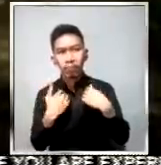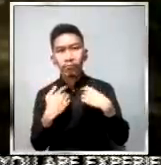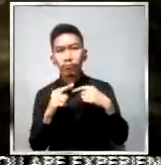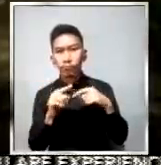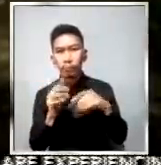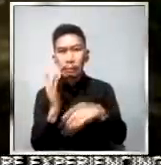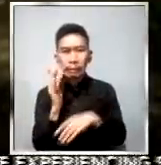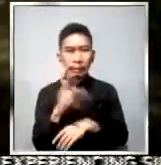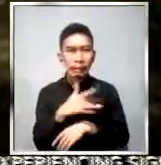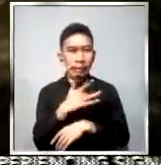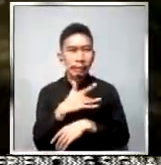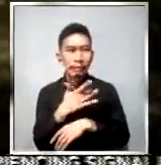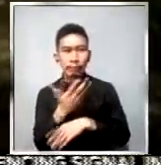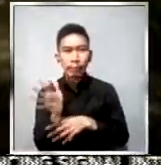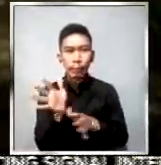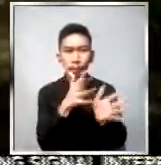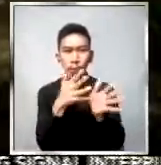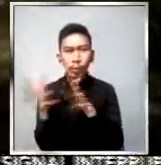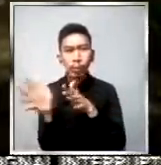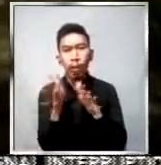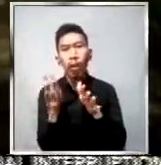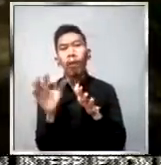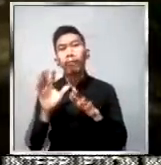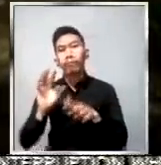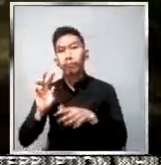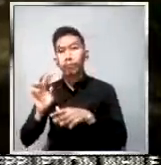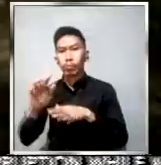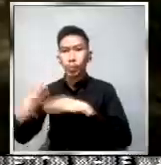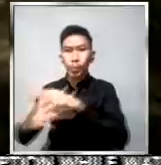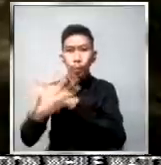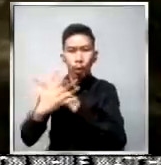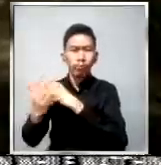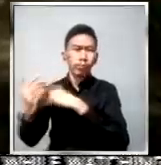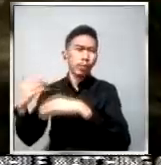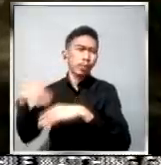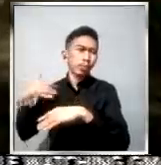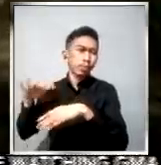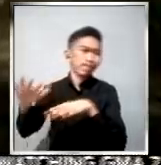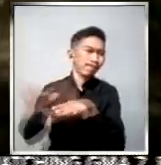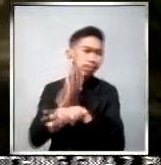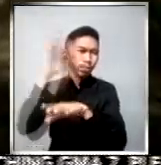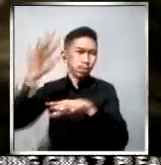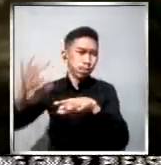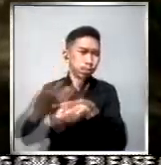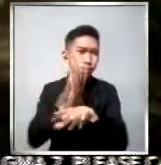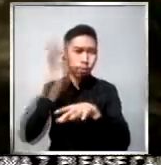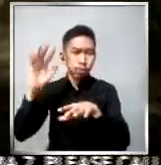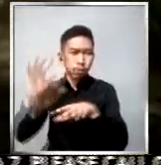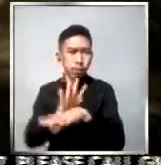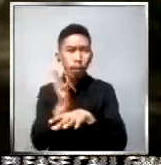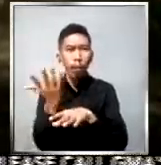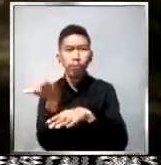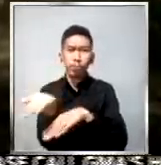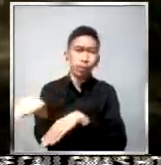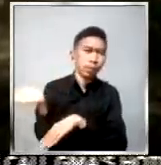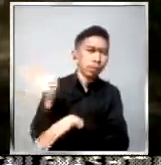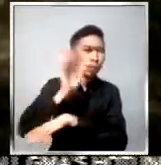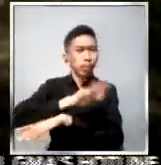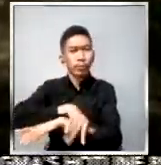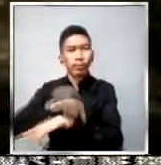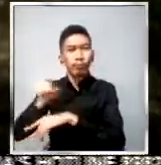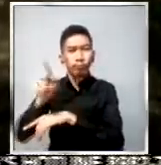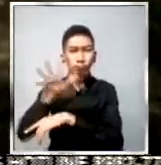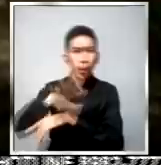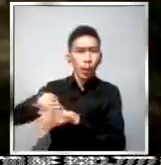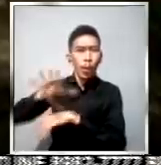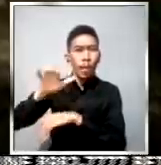ng alon sa dalampasigan at buong maghapon ay ganito yung sitwasyon na naranasan sa buong probinsya. Ang pinakamalalang pinsalang